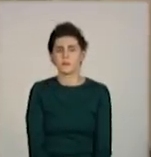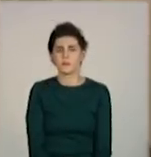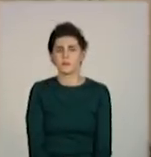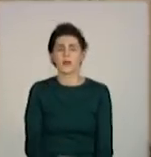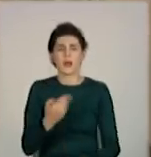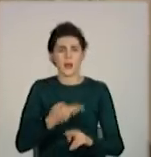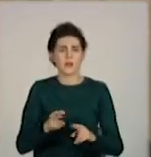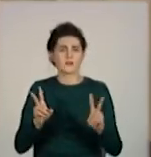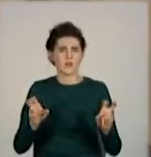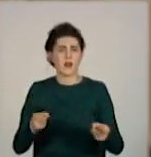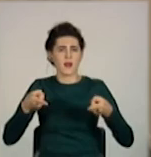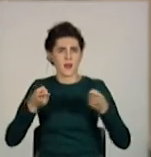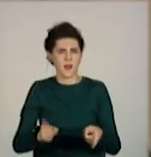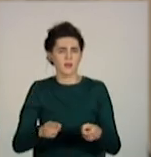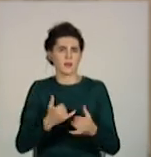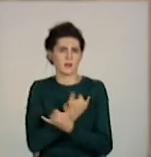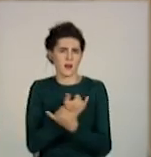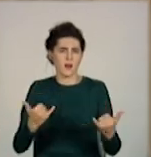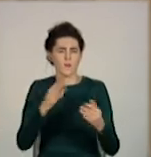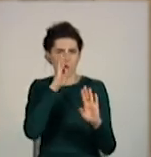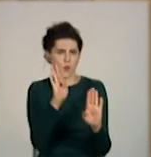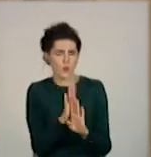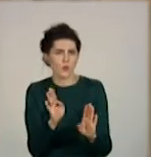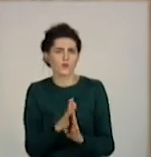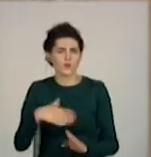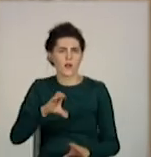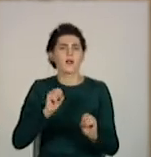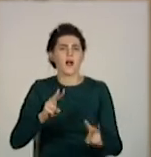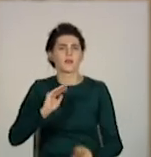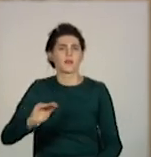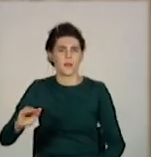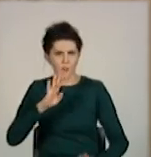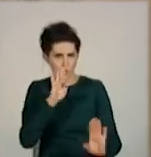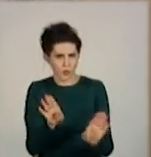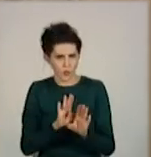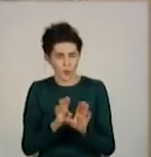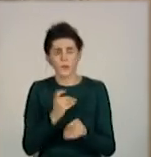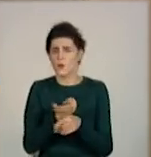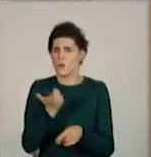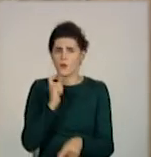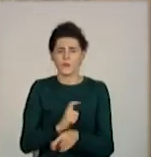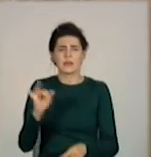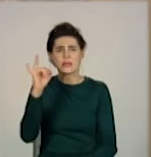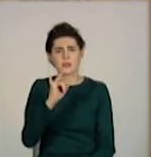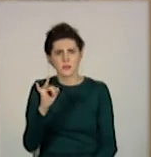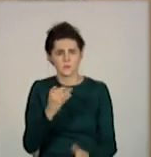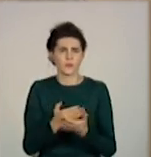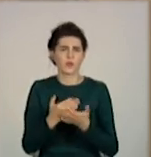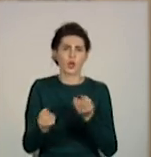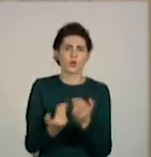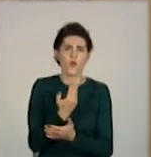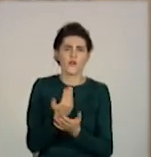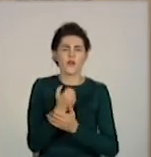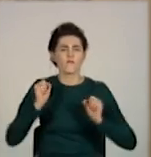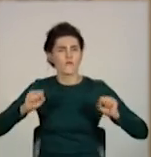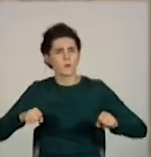Це реально як Діснейленд для дитини. Ну, дуже інтересно. Все-таки нові якісь можливості